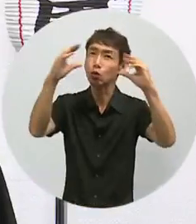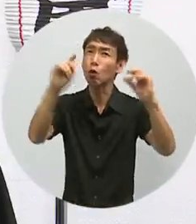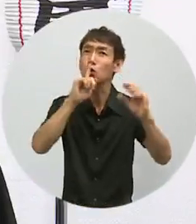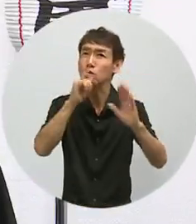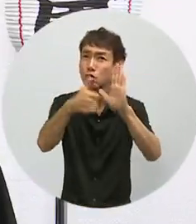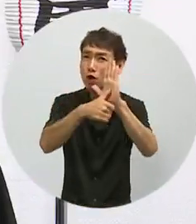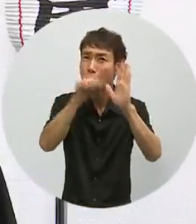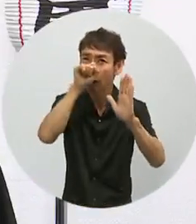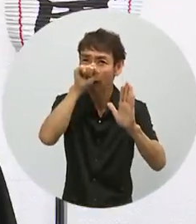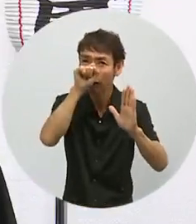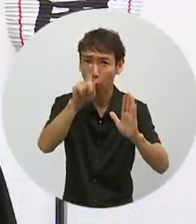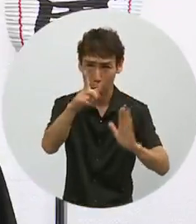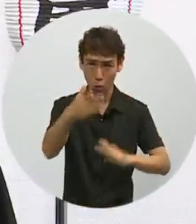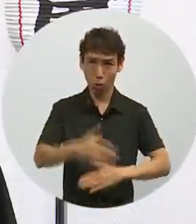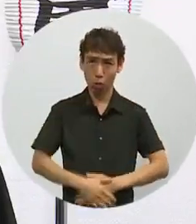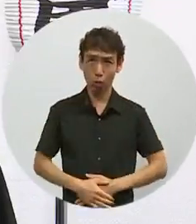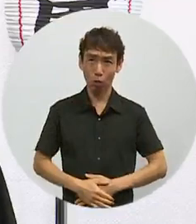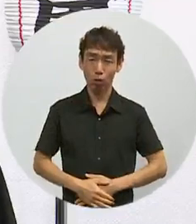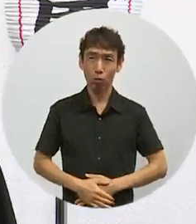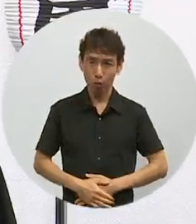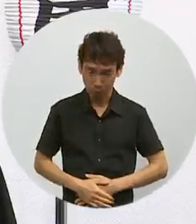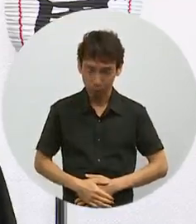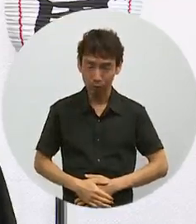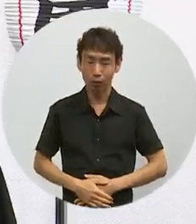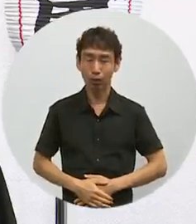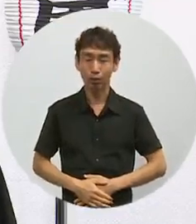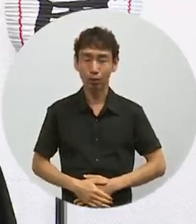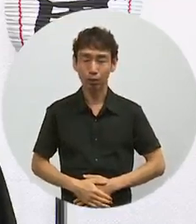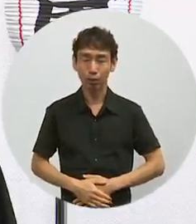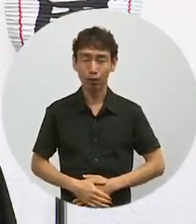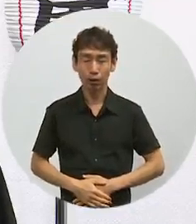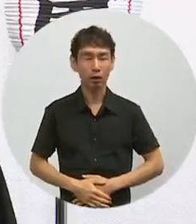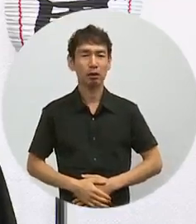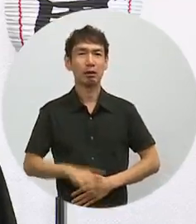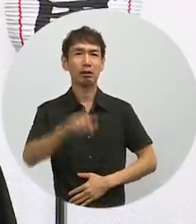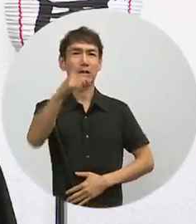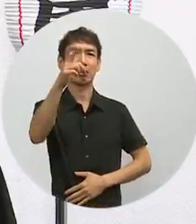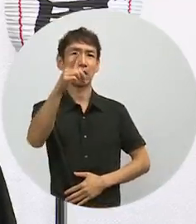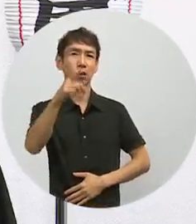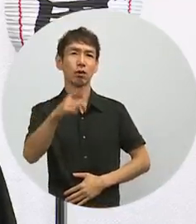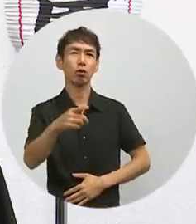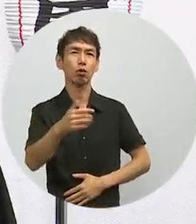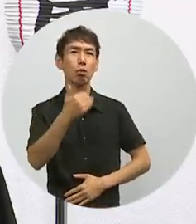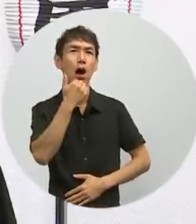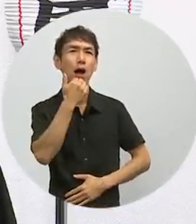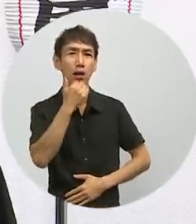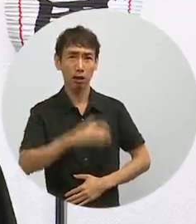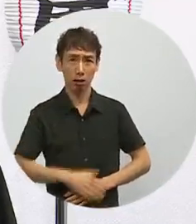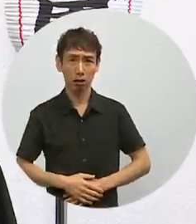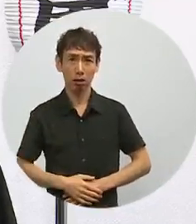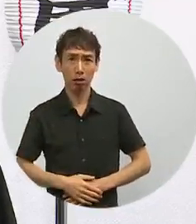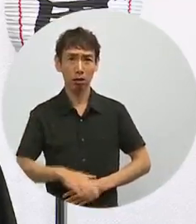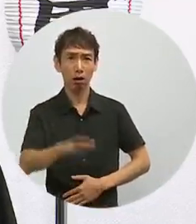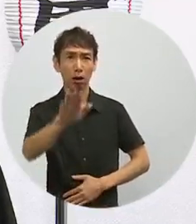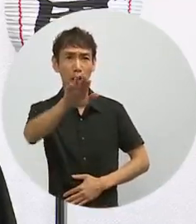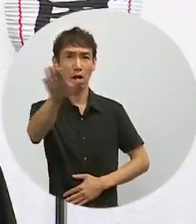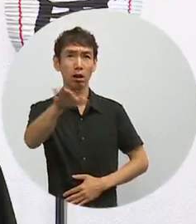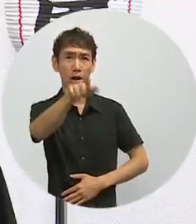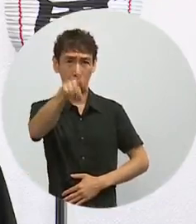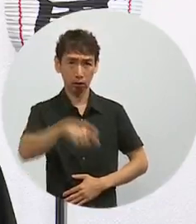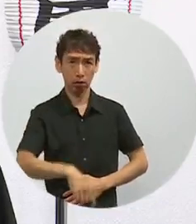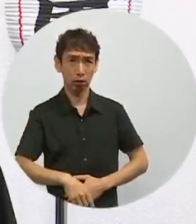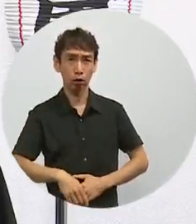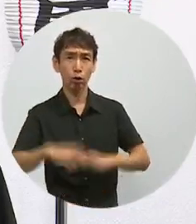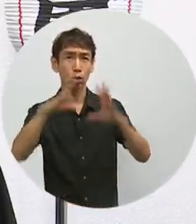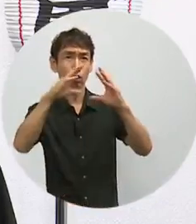いいんじゃねえかなと一人が言いました。 いやちょっと待ちなさい、あなたたち雲な